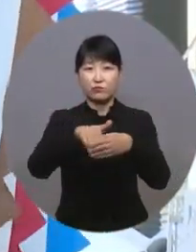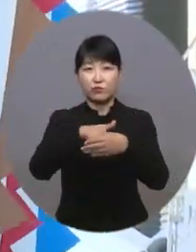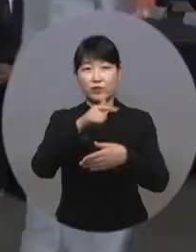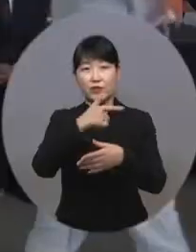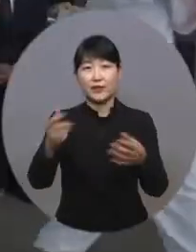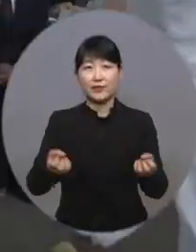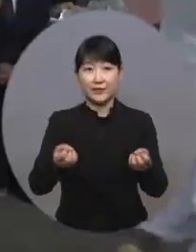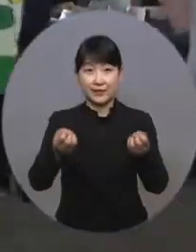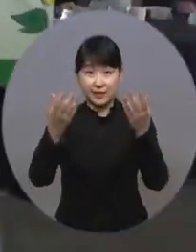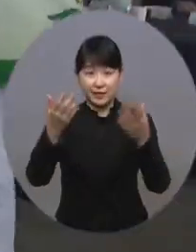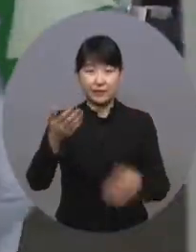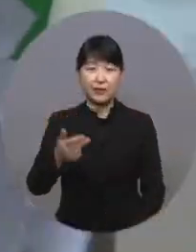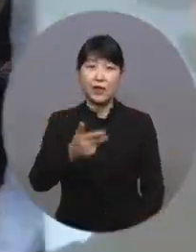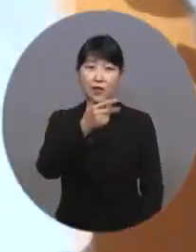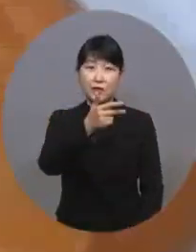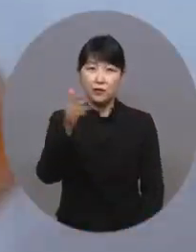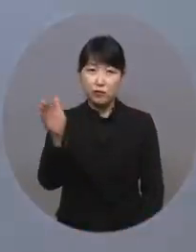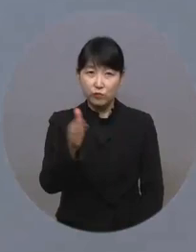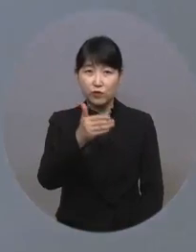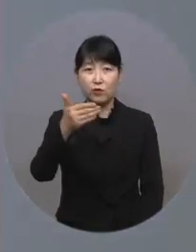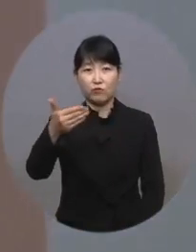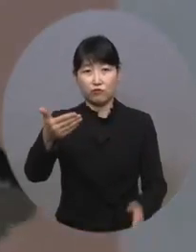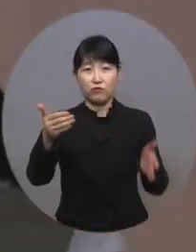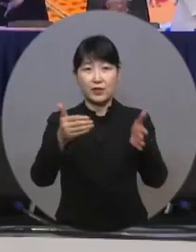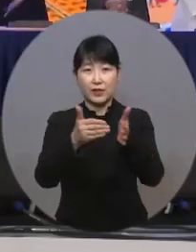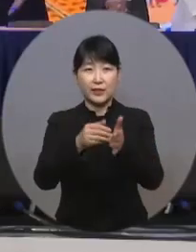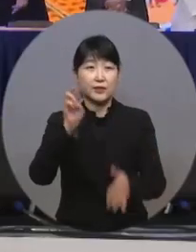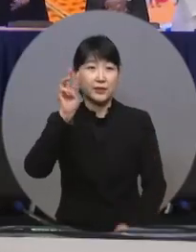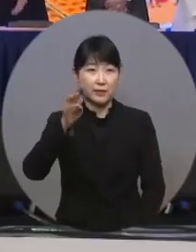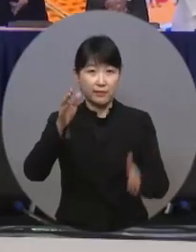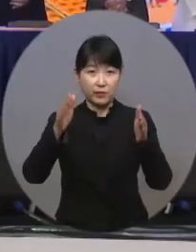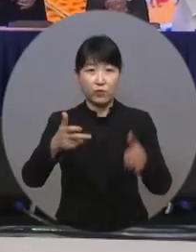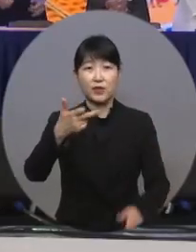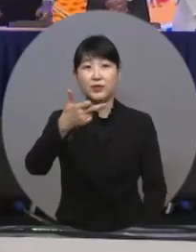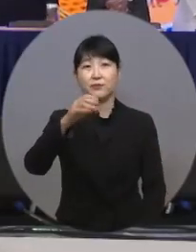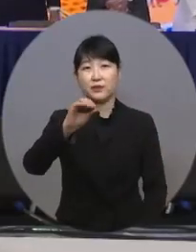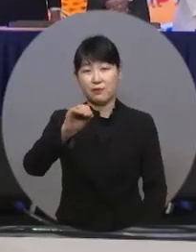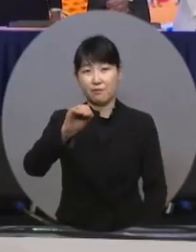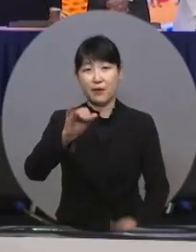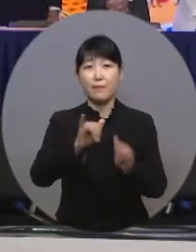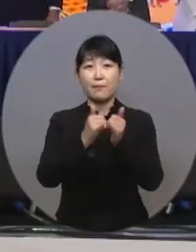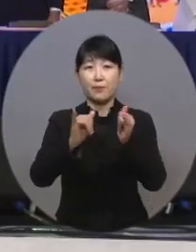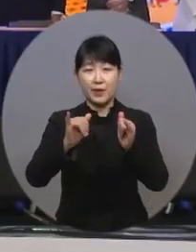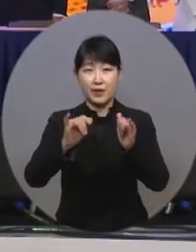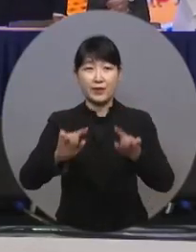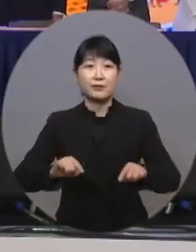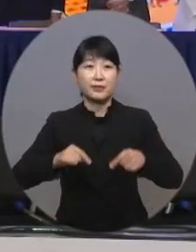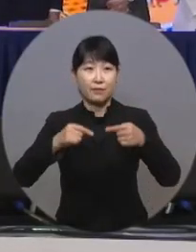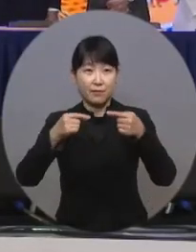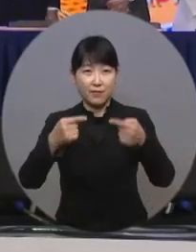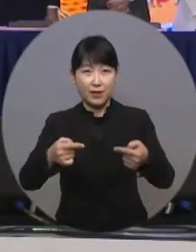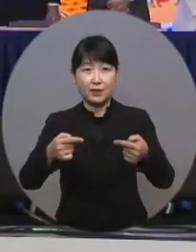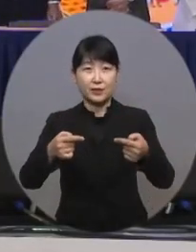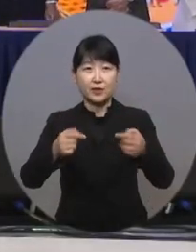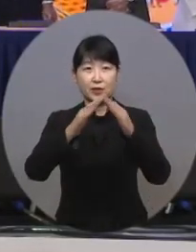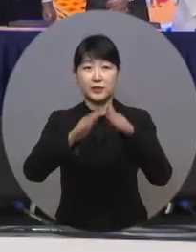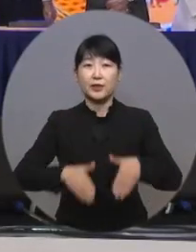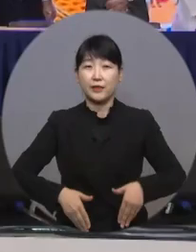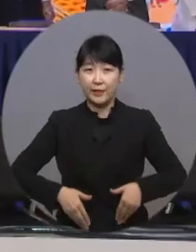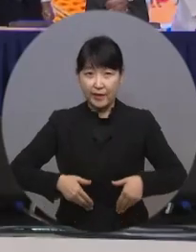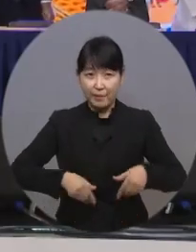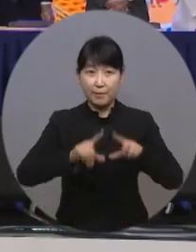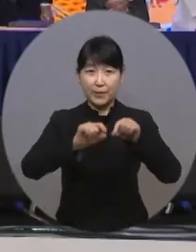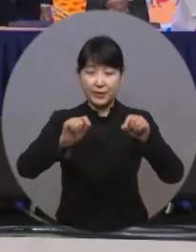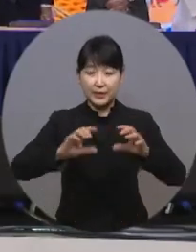잔치가 지난 7일부터 9일까지 3일간 17만여 명의 국내외 관광객을 끌어모으며 전남 음식의